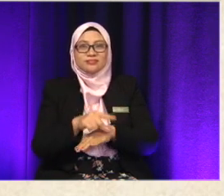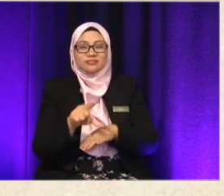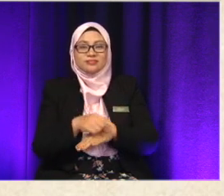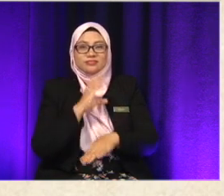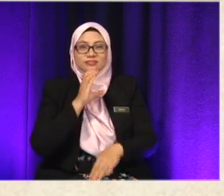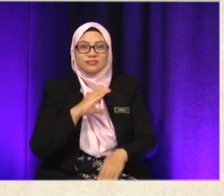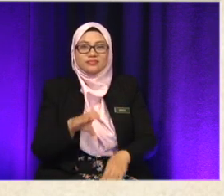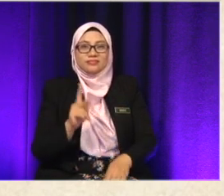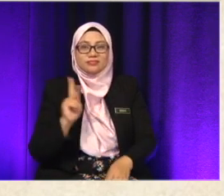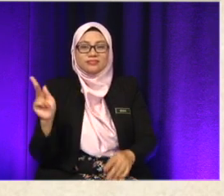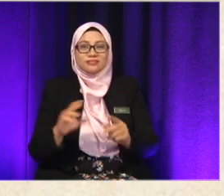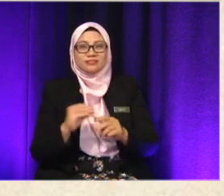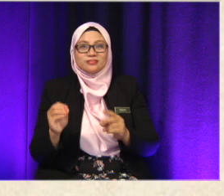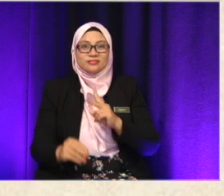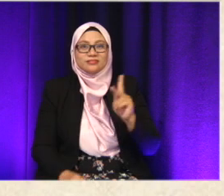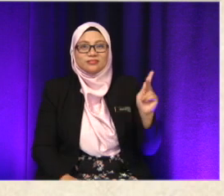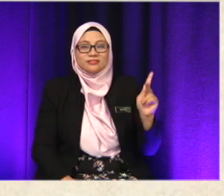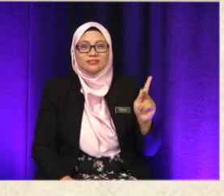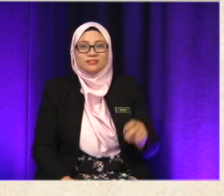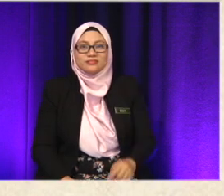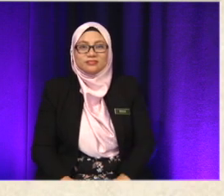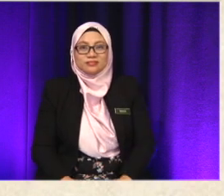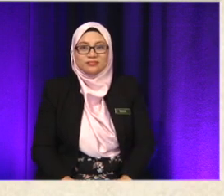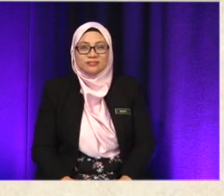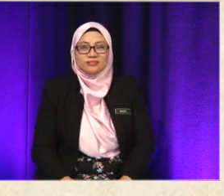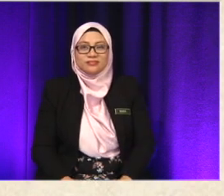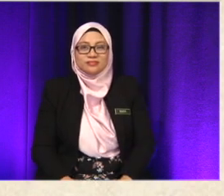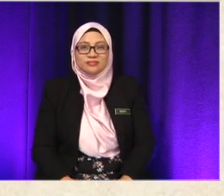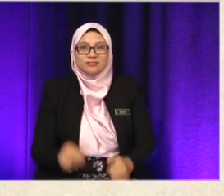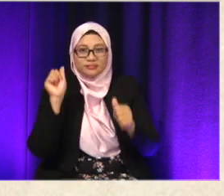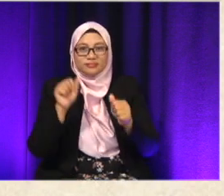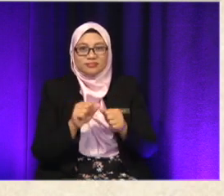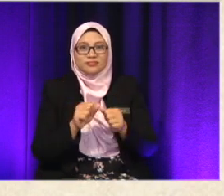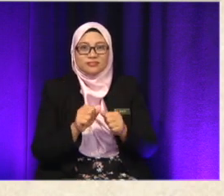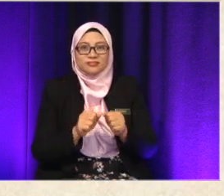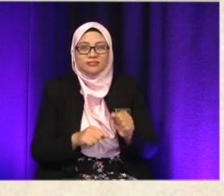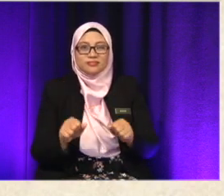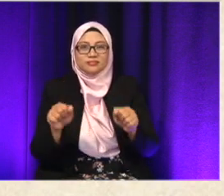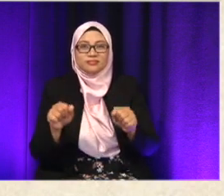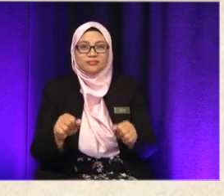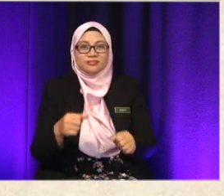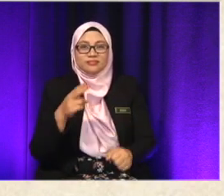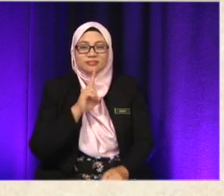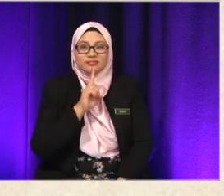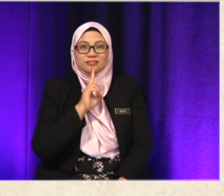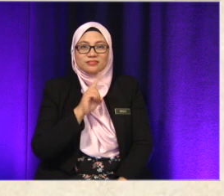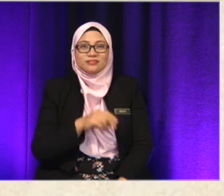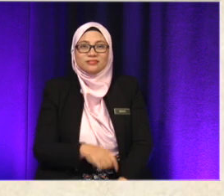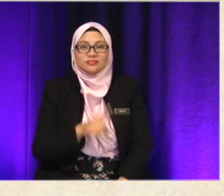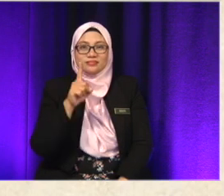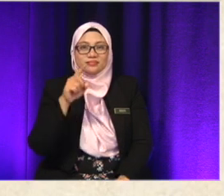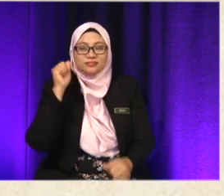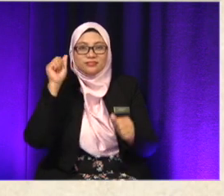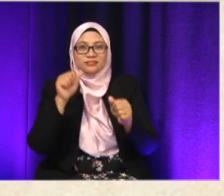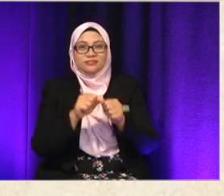Okey. Gerakan dia omboh adalah aliran hidrolik Ini sama juga di sana kalau daya pegas. Mana dia kalau yang searah ni